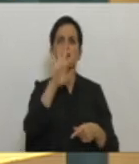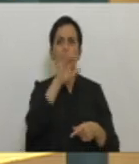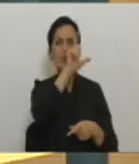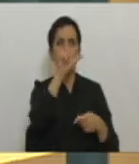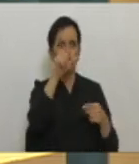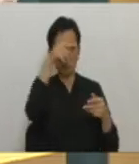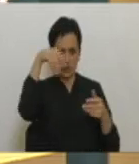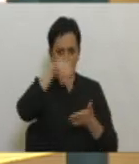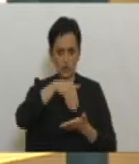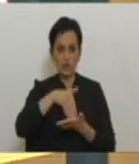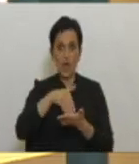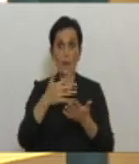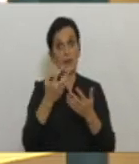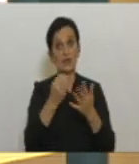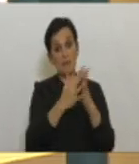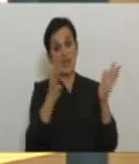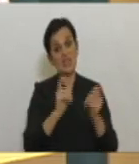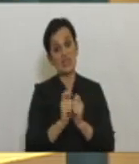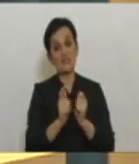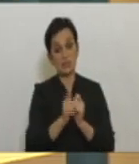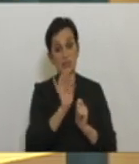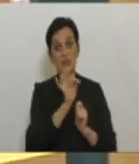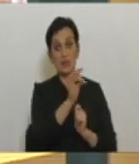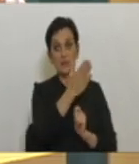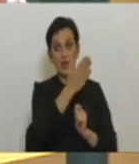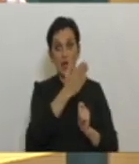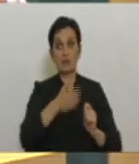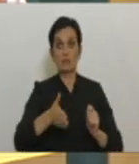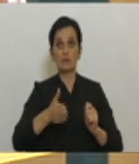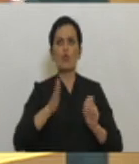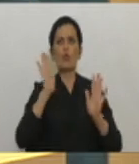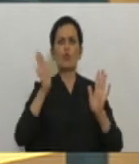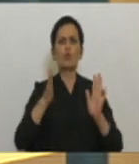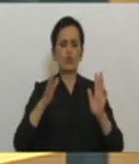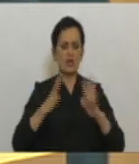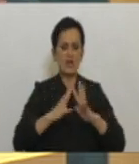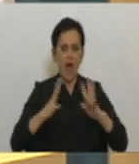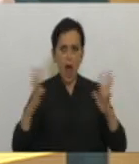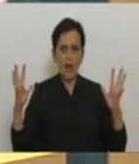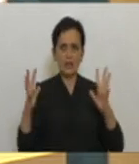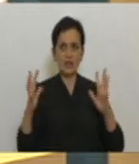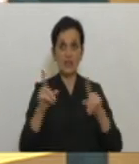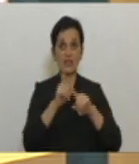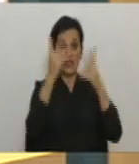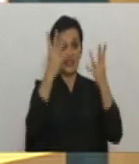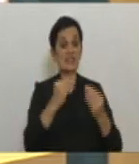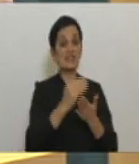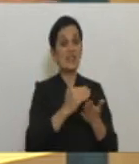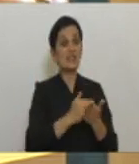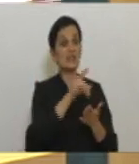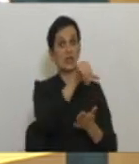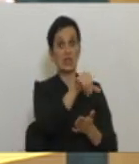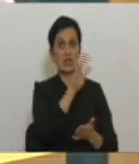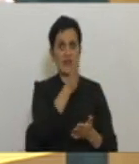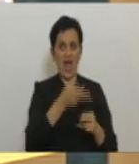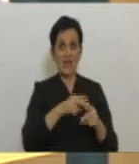ჩაერთონ და უფრო მეტი ინვესტიცია შემოვა გაიტენება ეს ქვეყანა ინვესტიციებით აი ესეთი დღის წესრიგი რომ გექნებათ ეს